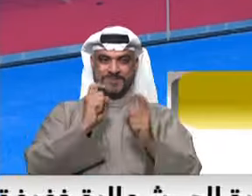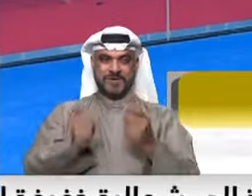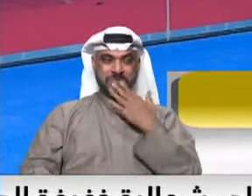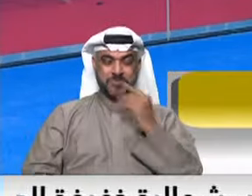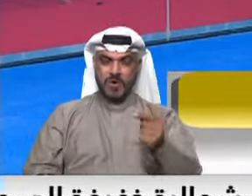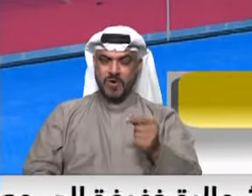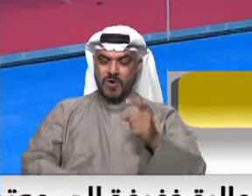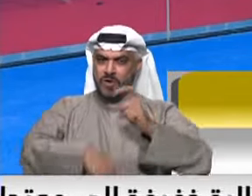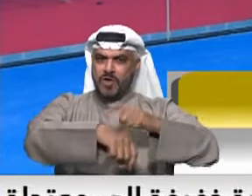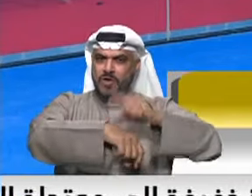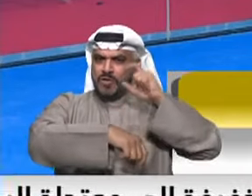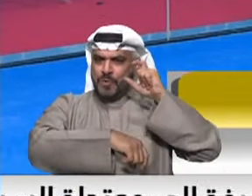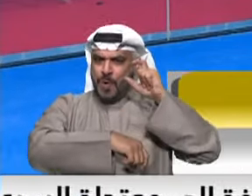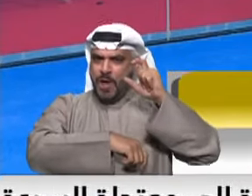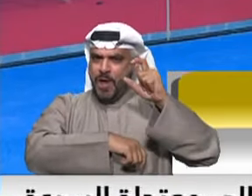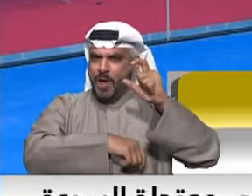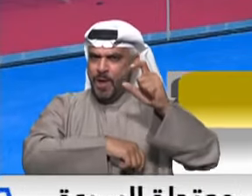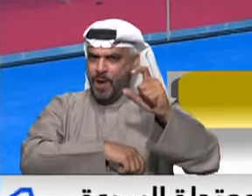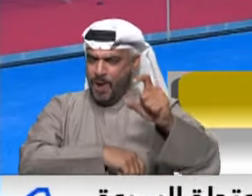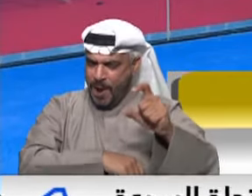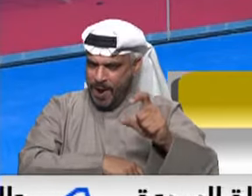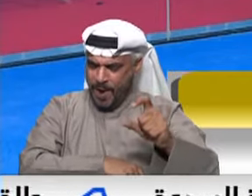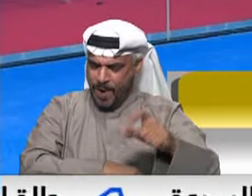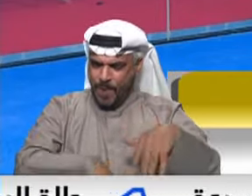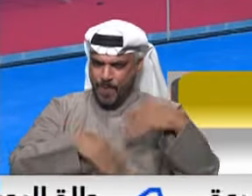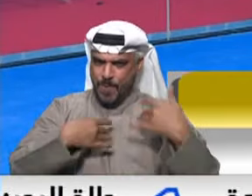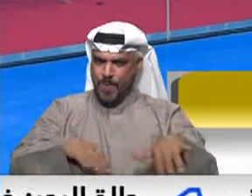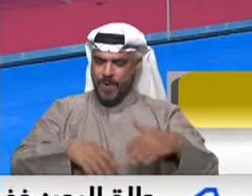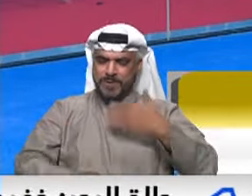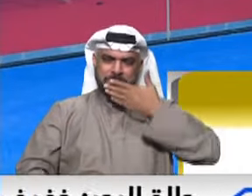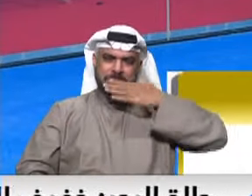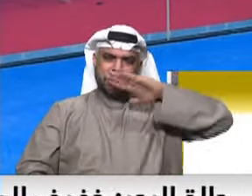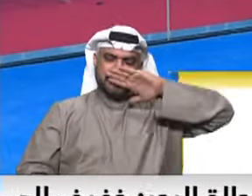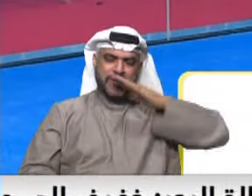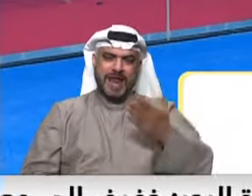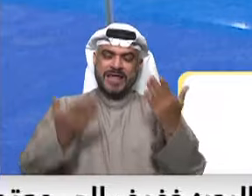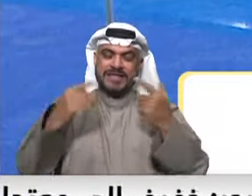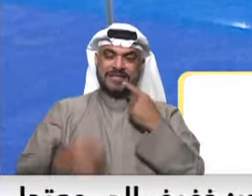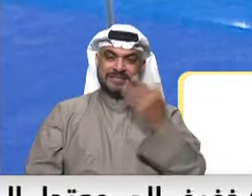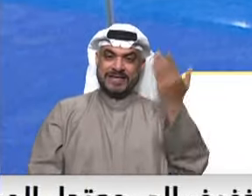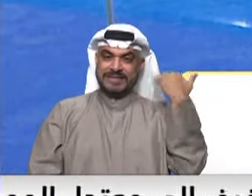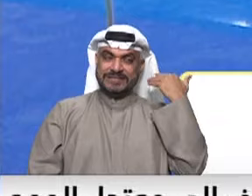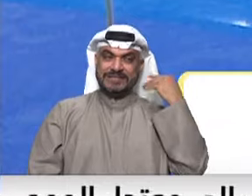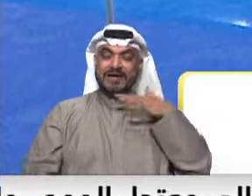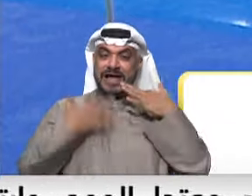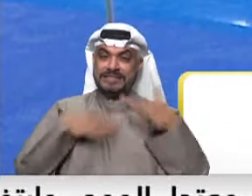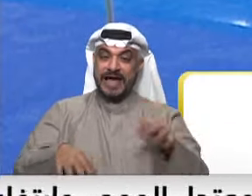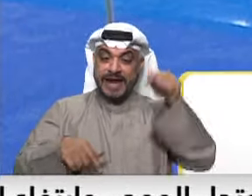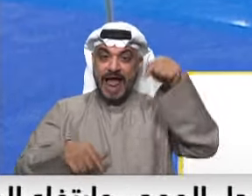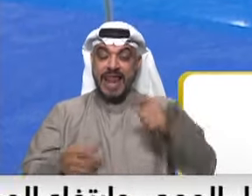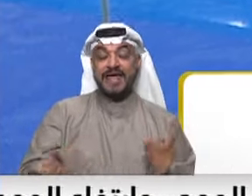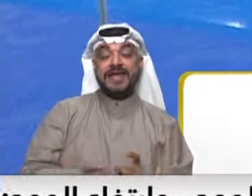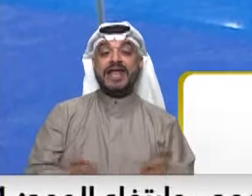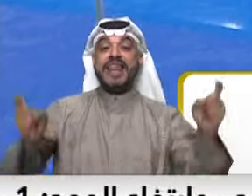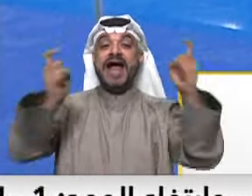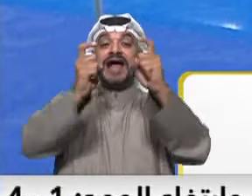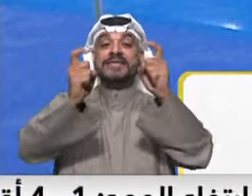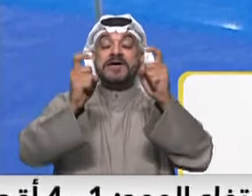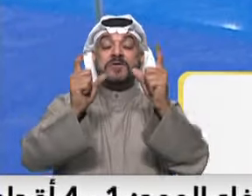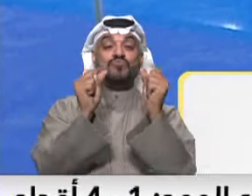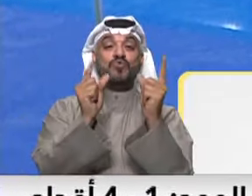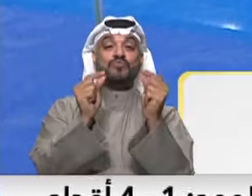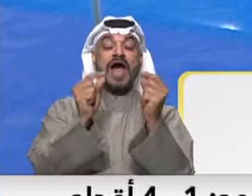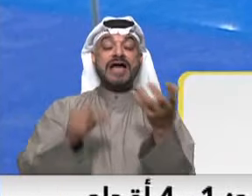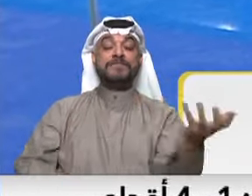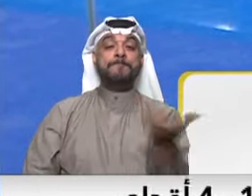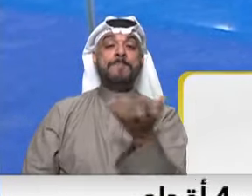طولنا بالجيوم، وصلنا كل جيم حق تاي بريك والحمد لله. يعني مرة طافت طلعنا من دور الأول وهالمرة وصلنا للنهائي ولله الحمد. المستوى وايد